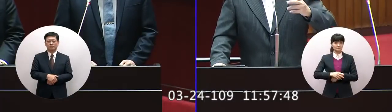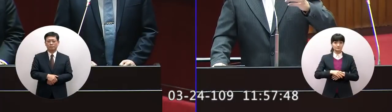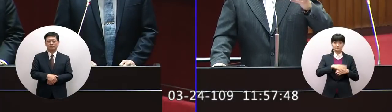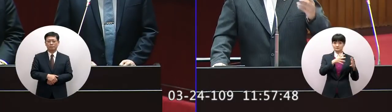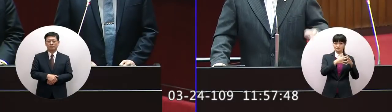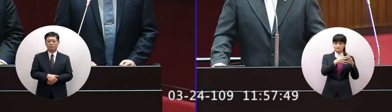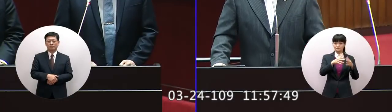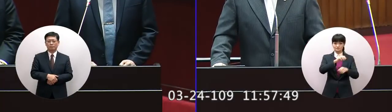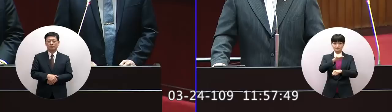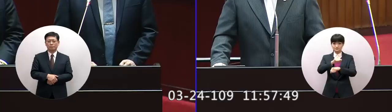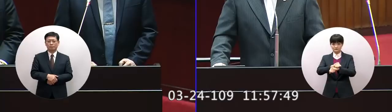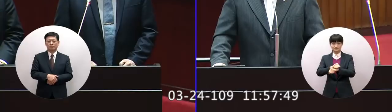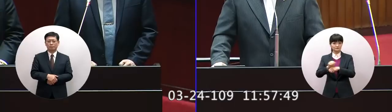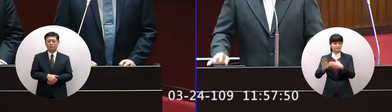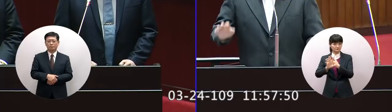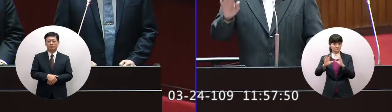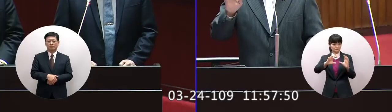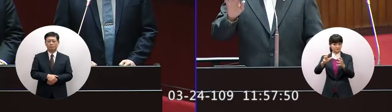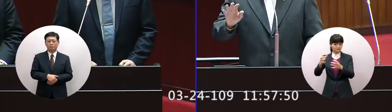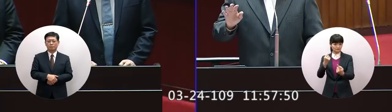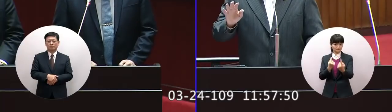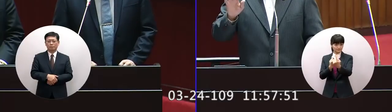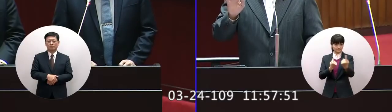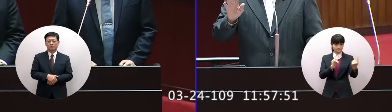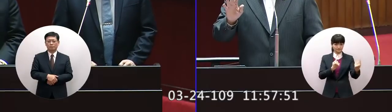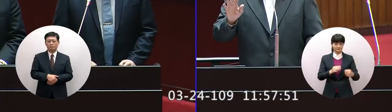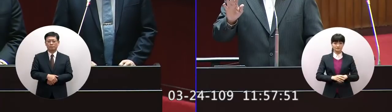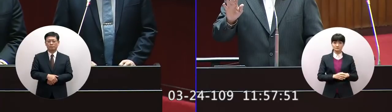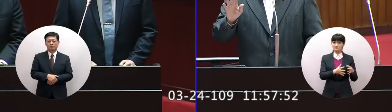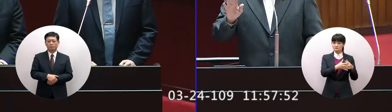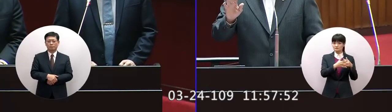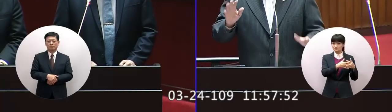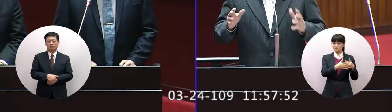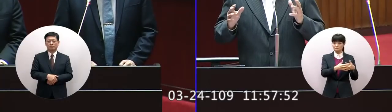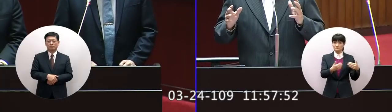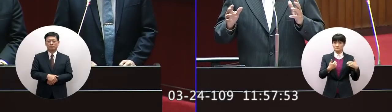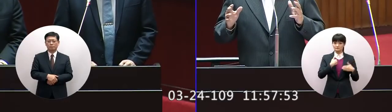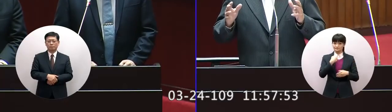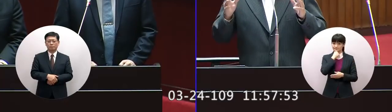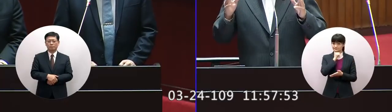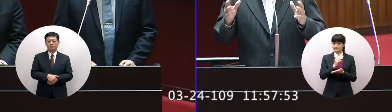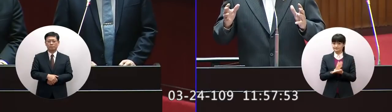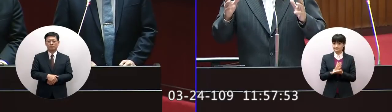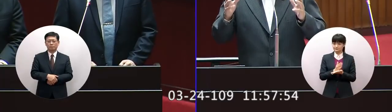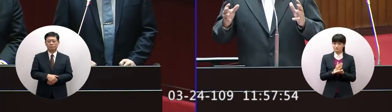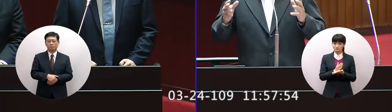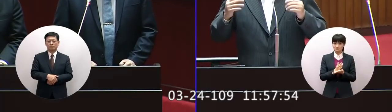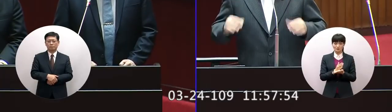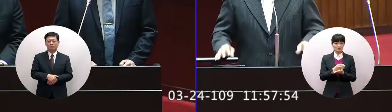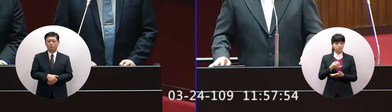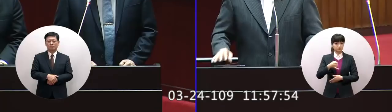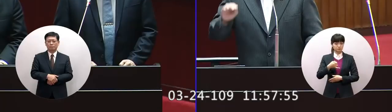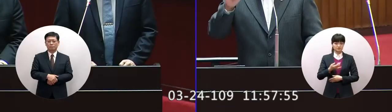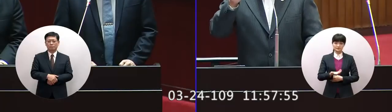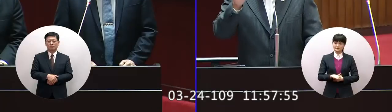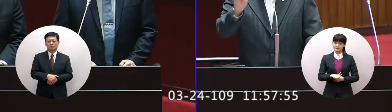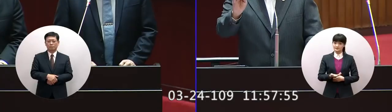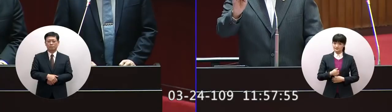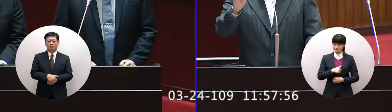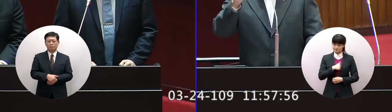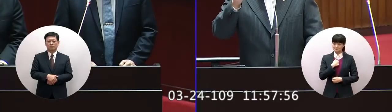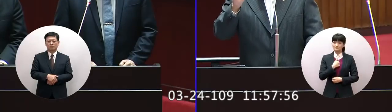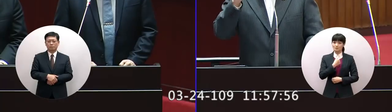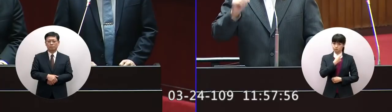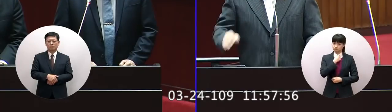坡、跟其他国家比，所以美军的评估有一些的确值得我们很